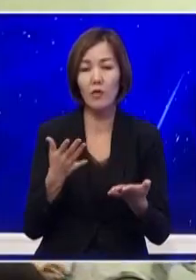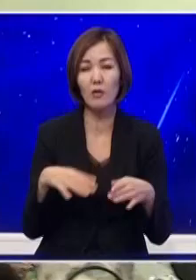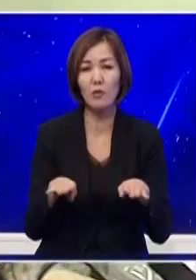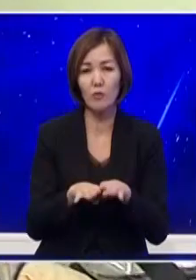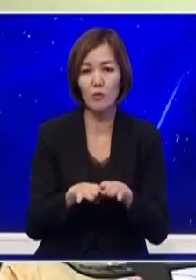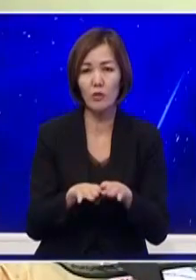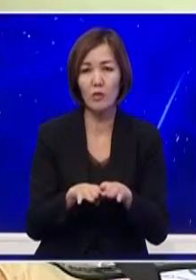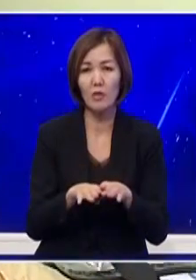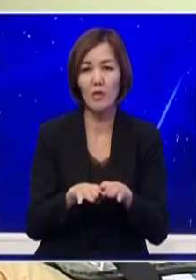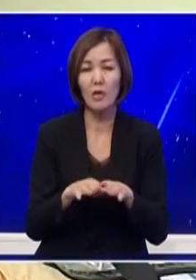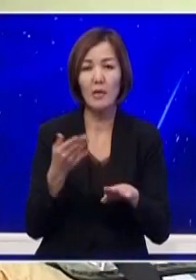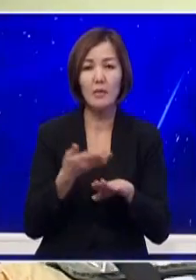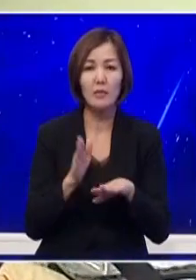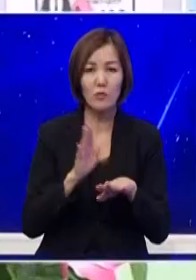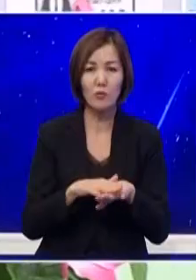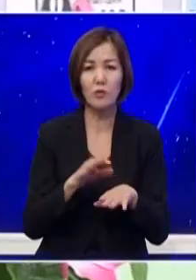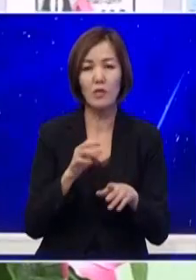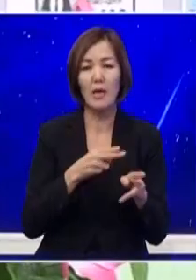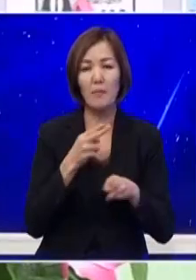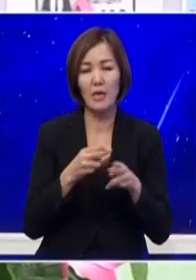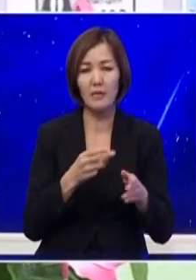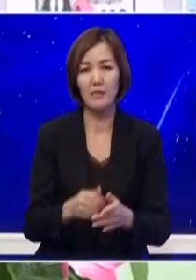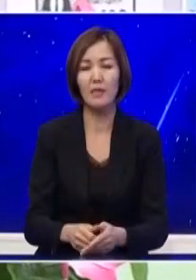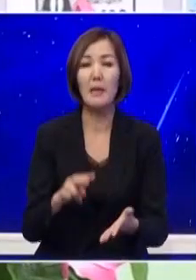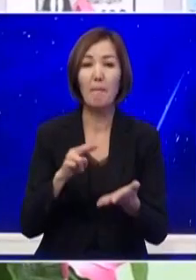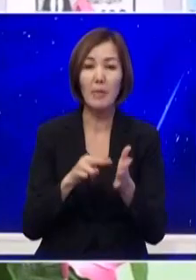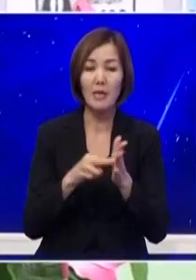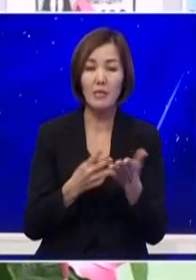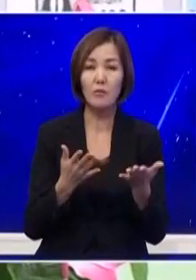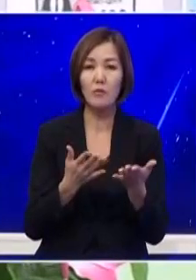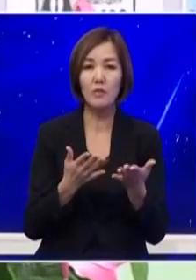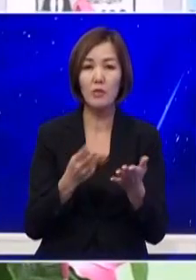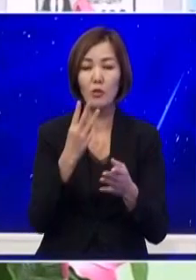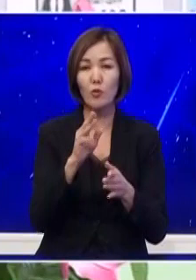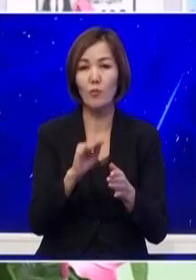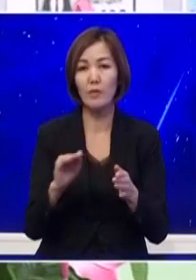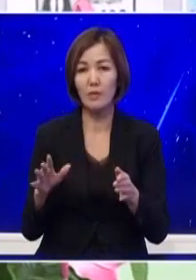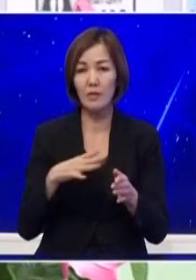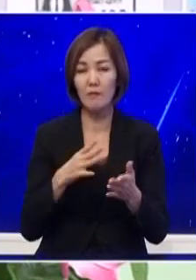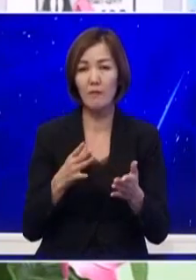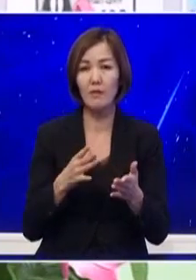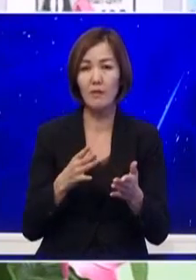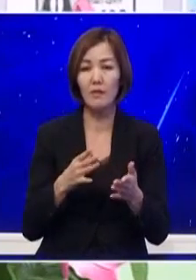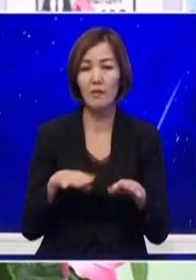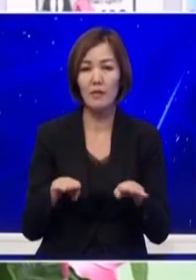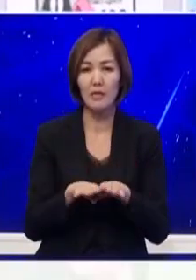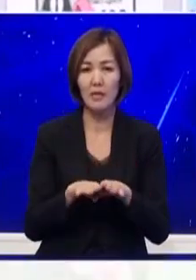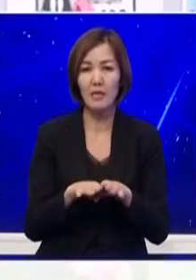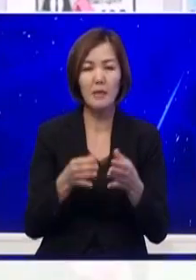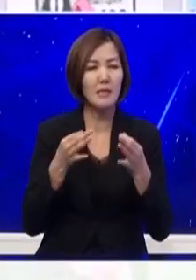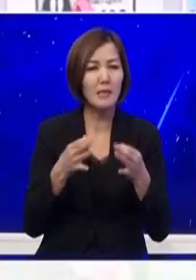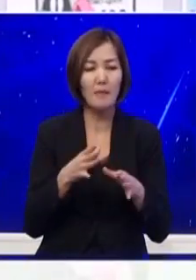то легкими их назвать было нельзя. Вот, оно планируется в этот раз нас оперировать 3 пациентов. Такие все